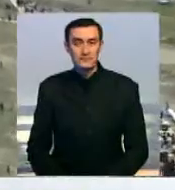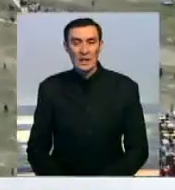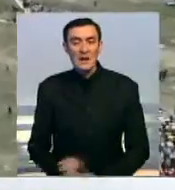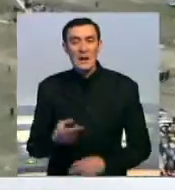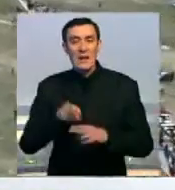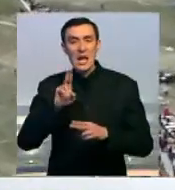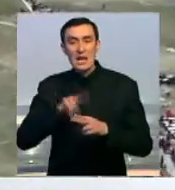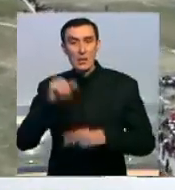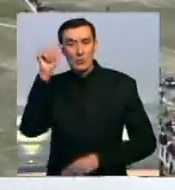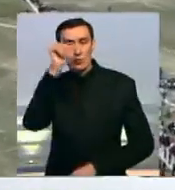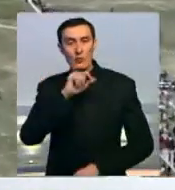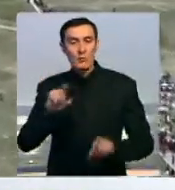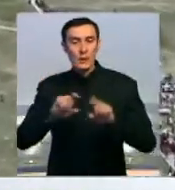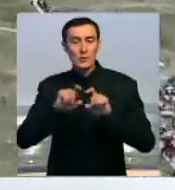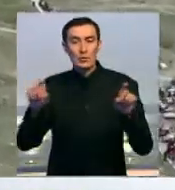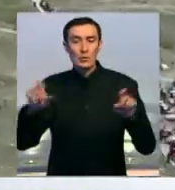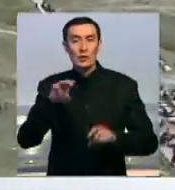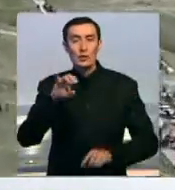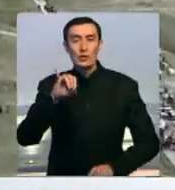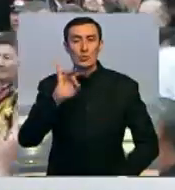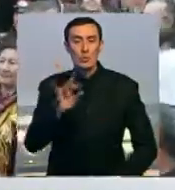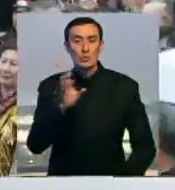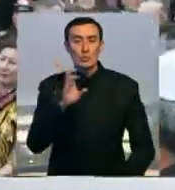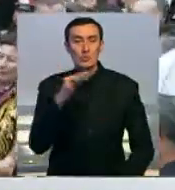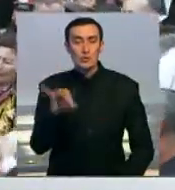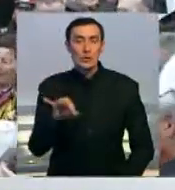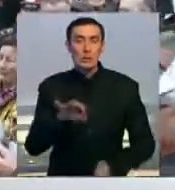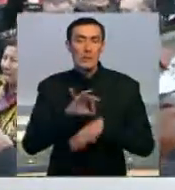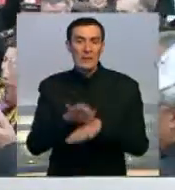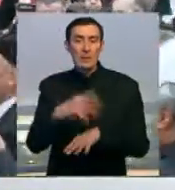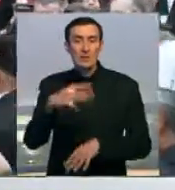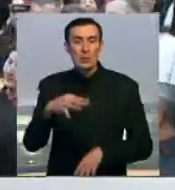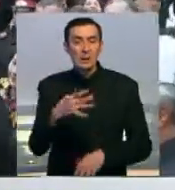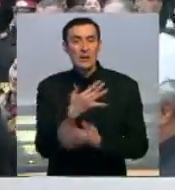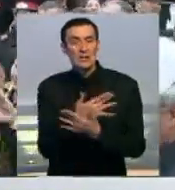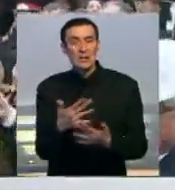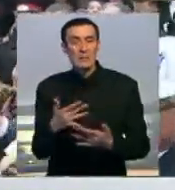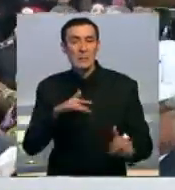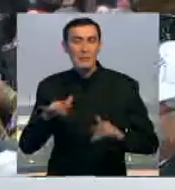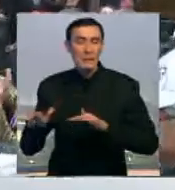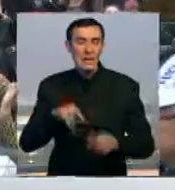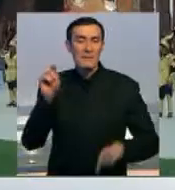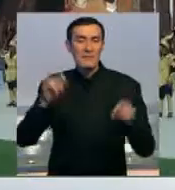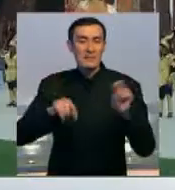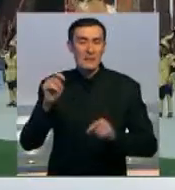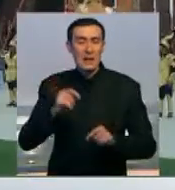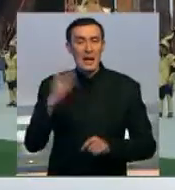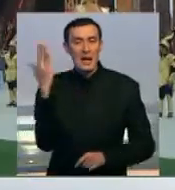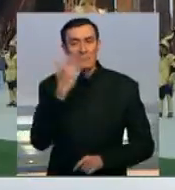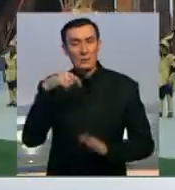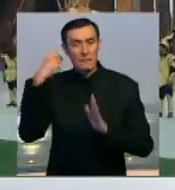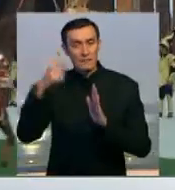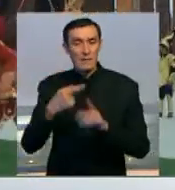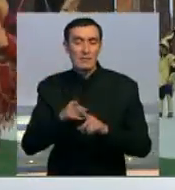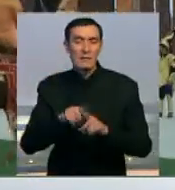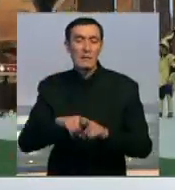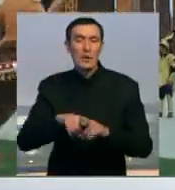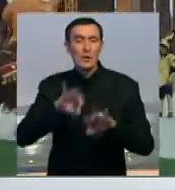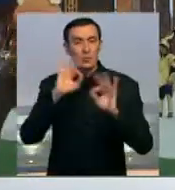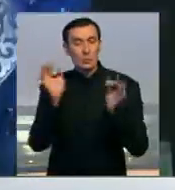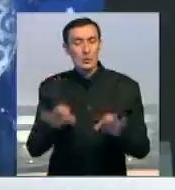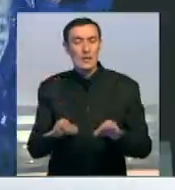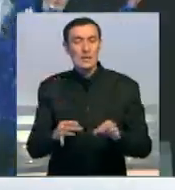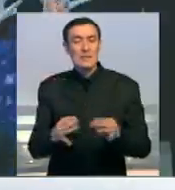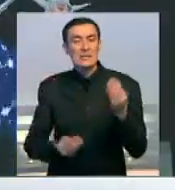В этом году под эгидой Тюрксой в Туркестане прошло больше 40 различных мероприятий и событий. Это фестивали анимационных фильмов, традиционного искусства,